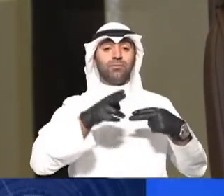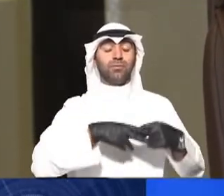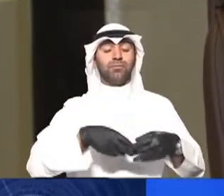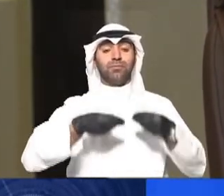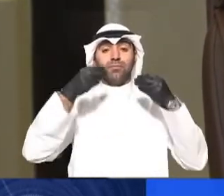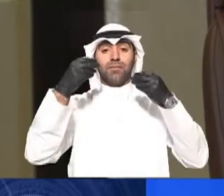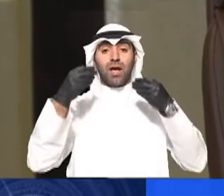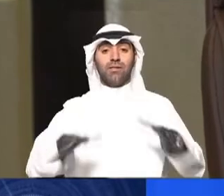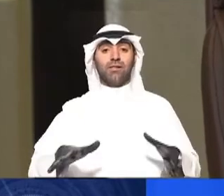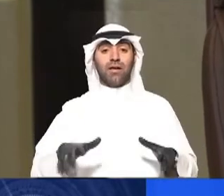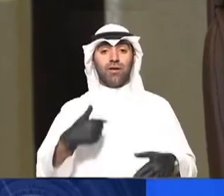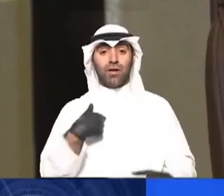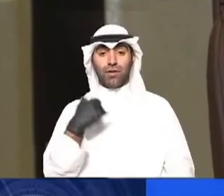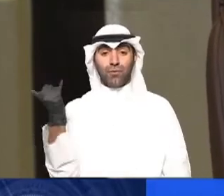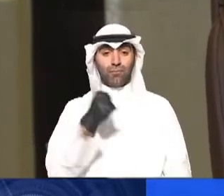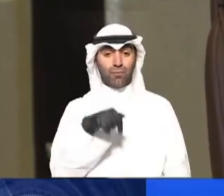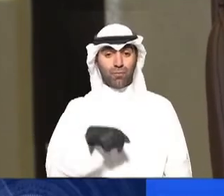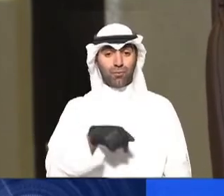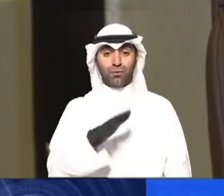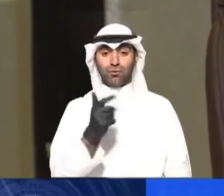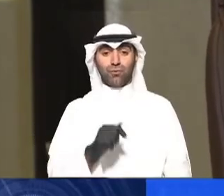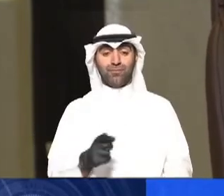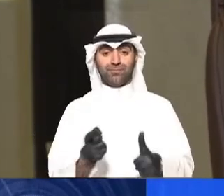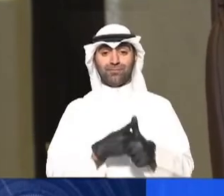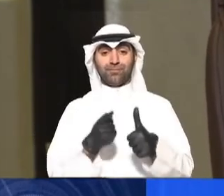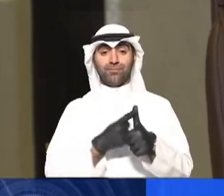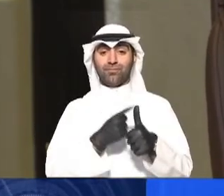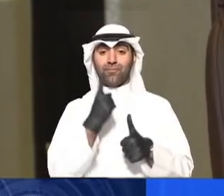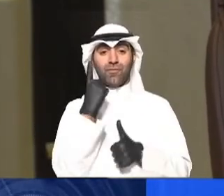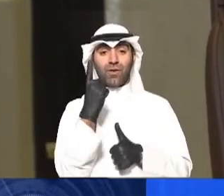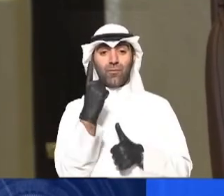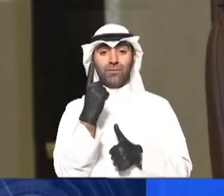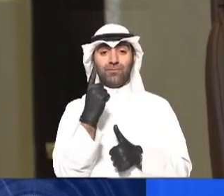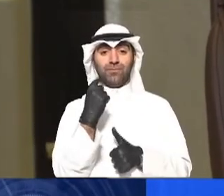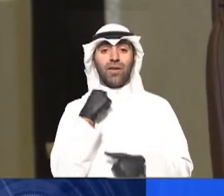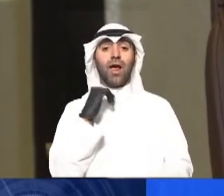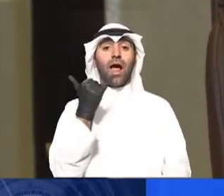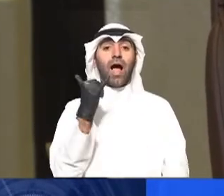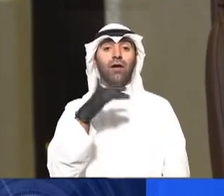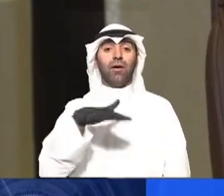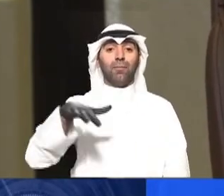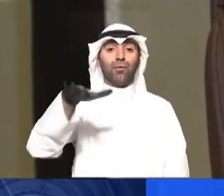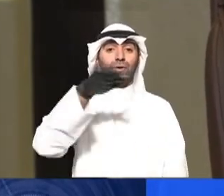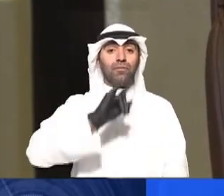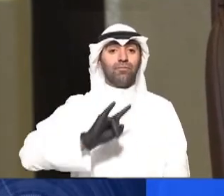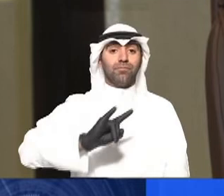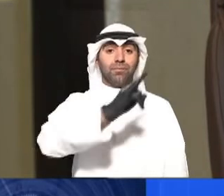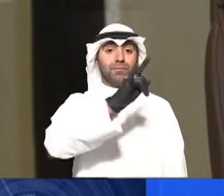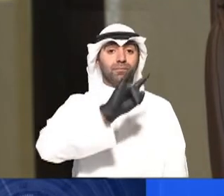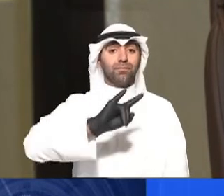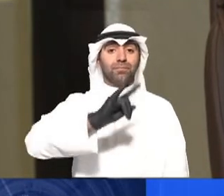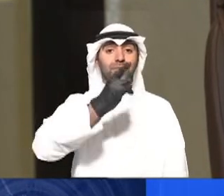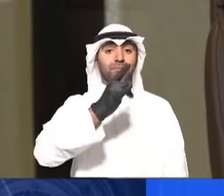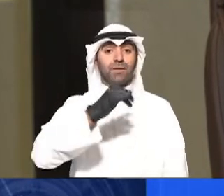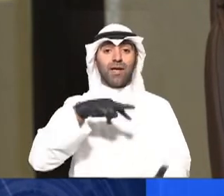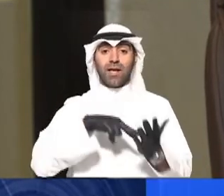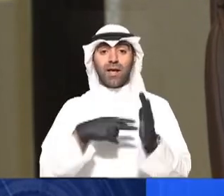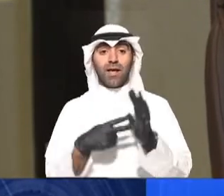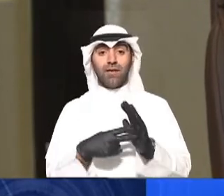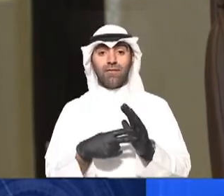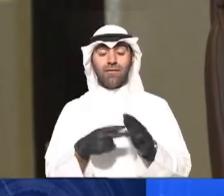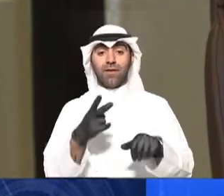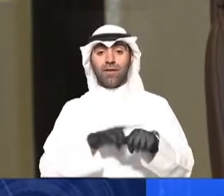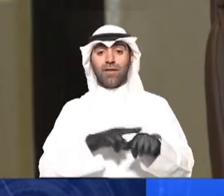العربية أو الشرق الأوسط آخر رصد إلى يعني آخر شهر أربعة بداية شهر خمسة